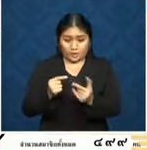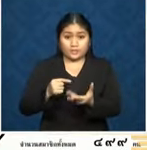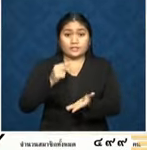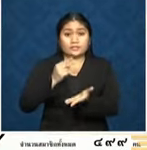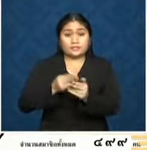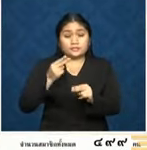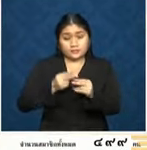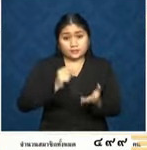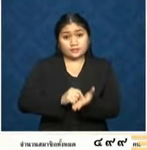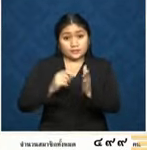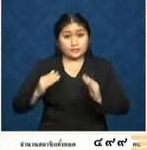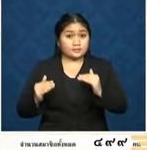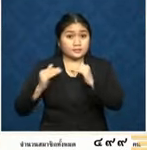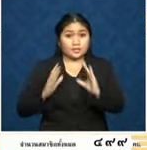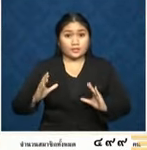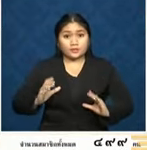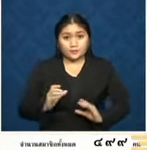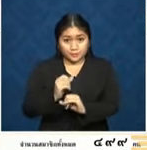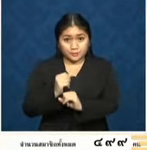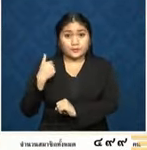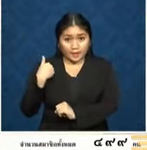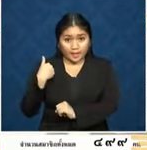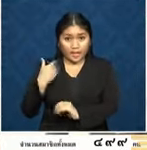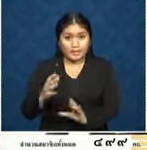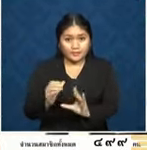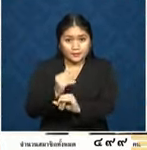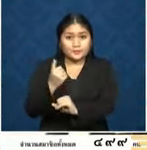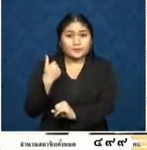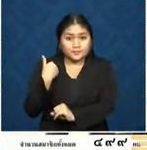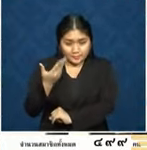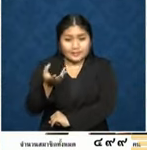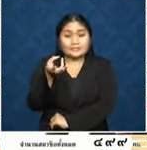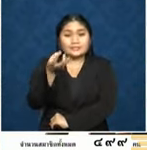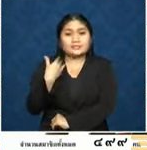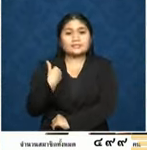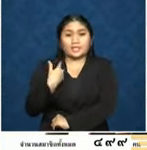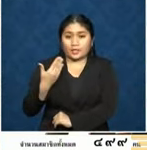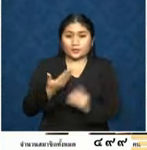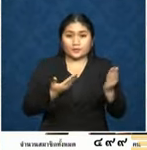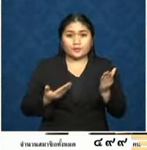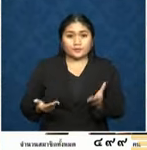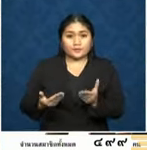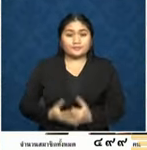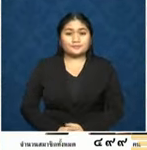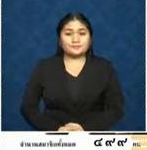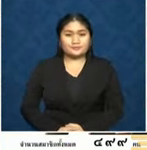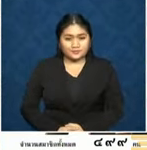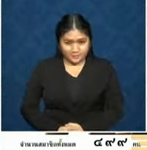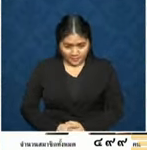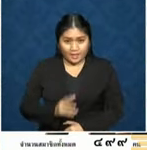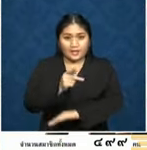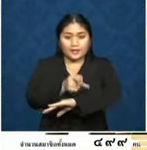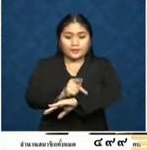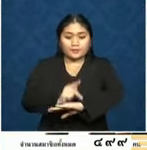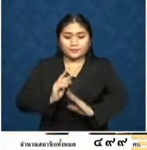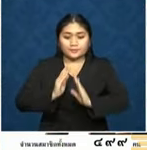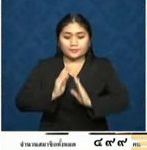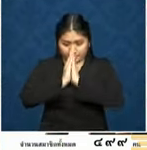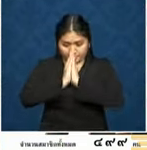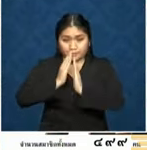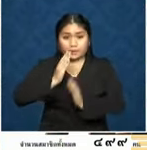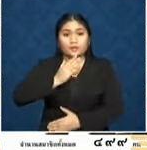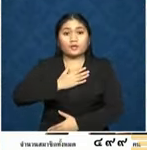การสรุปไหมครับ ครับสรุปนิดหน่อยครับ ครับขอเรียนเชิญท่านทรงยศรามสูตรครับผม ครับกราบเรียนท่านประธานสภาผู้แทนราษฎร